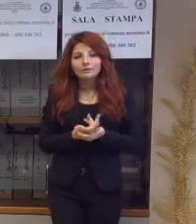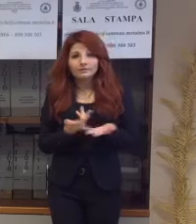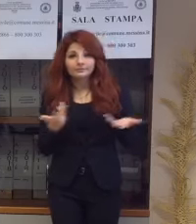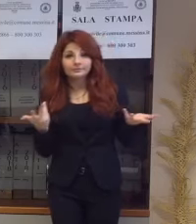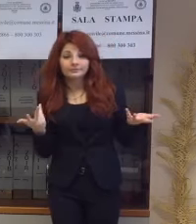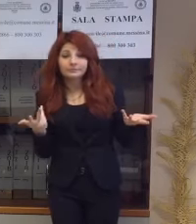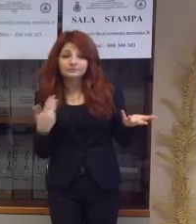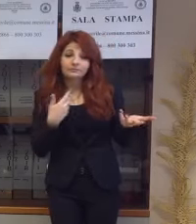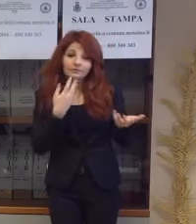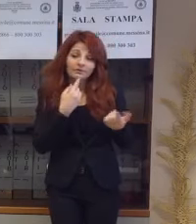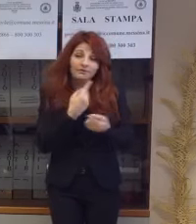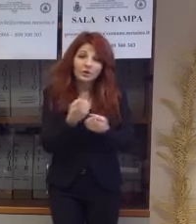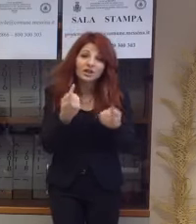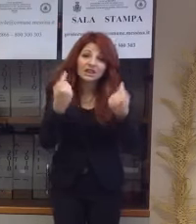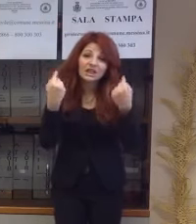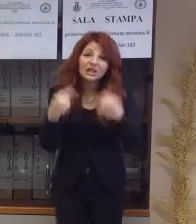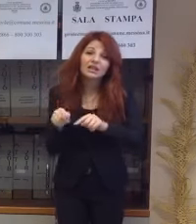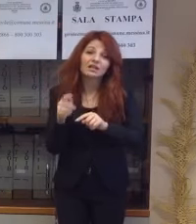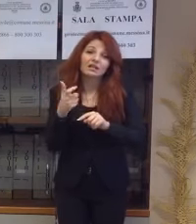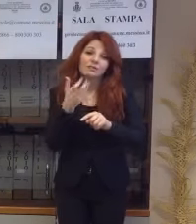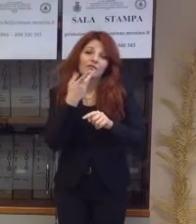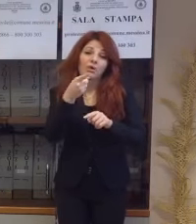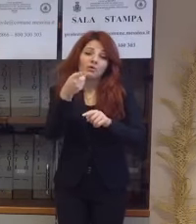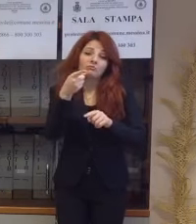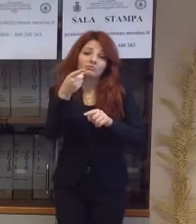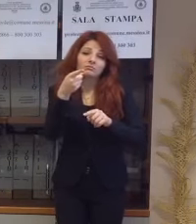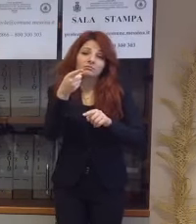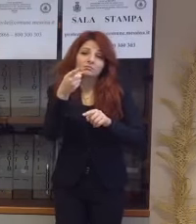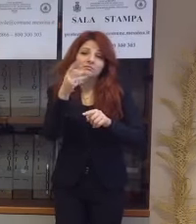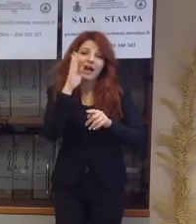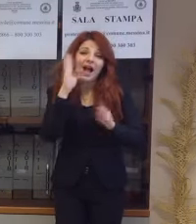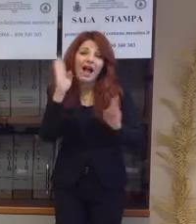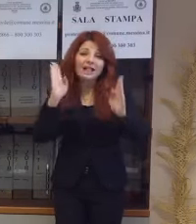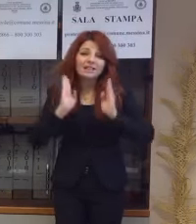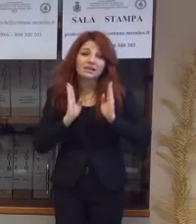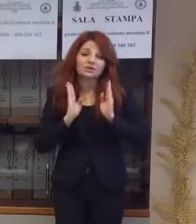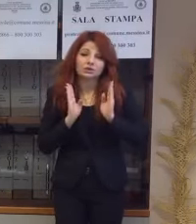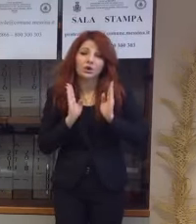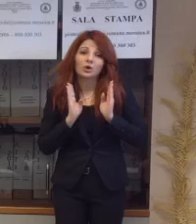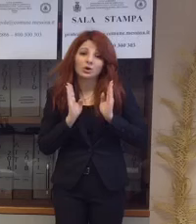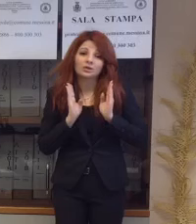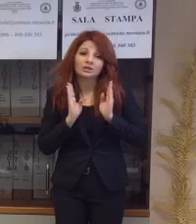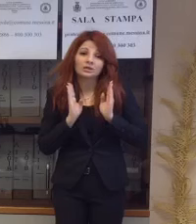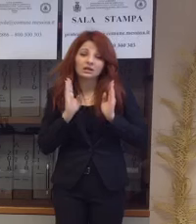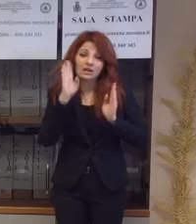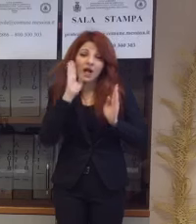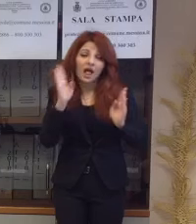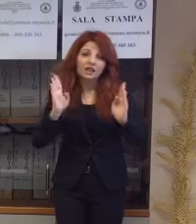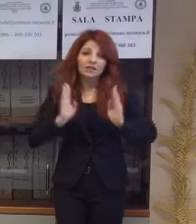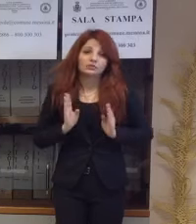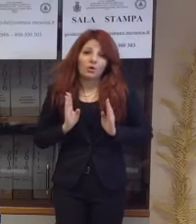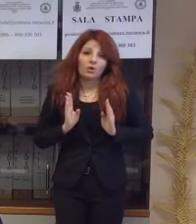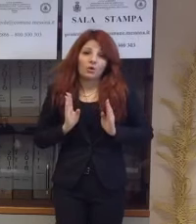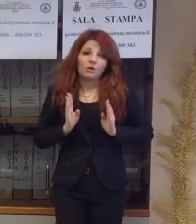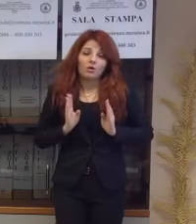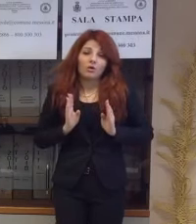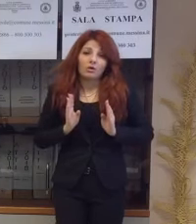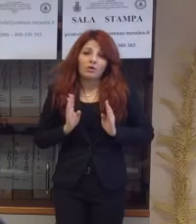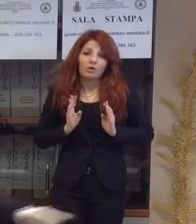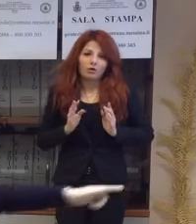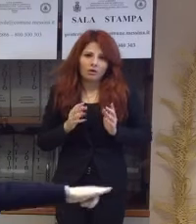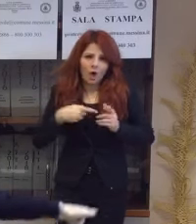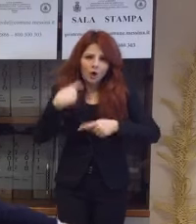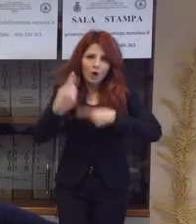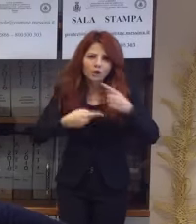per richiamare la vostra attenzione sulle cose di cui vi sareste occupati. Guardate che continuano ad arrivare